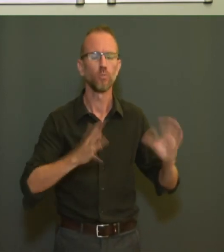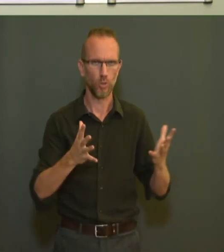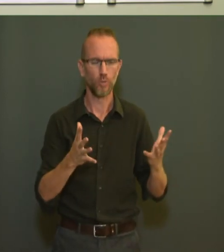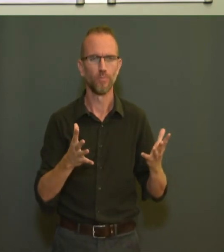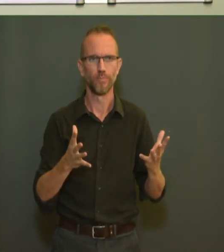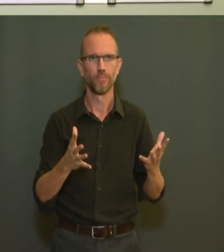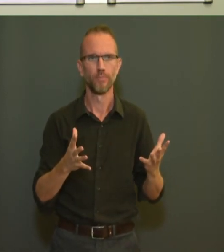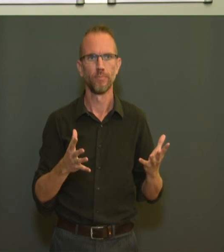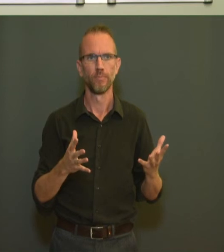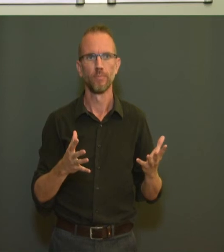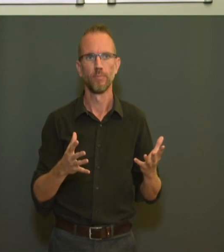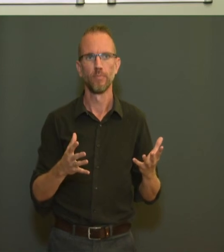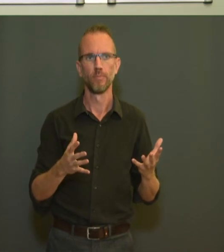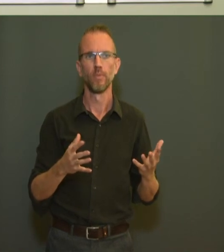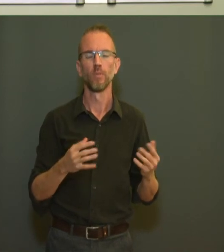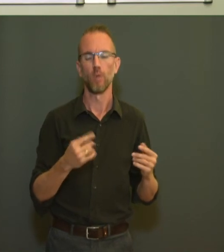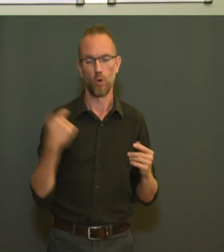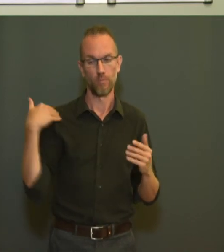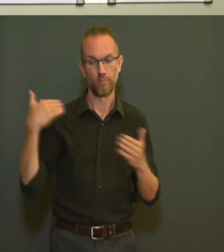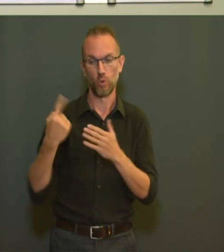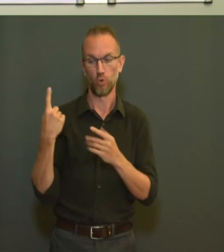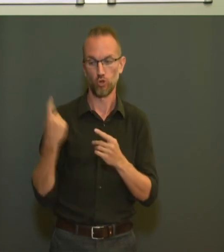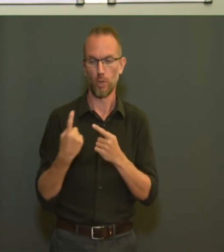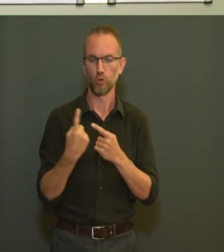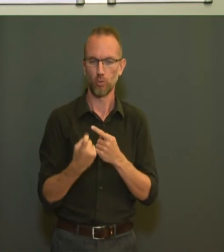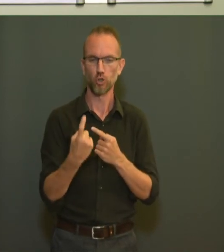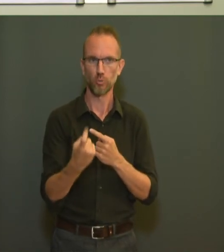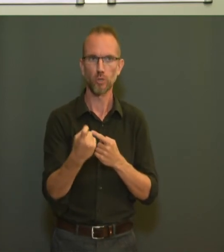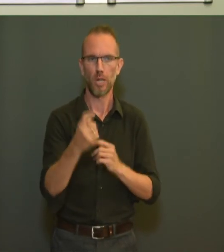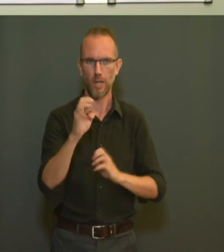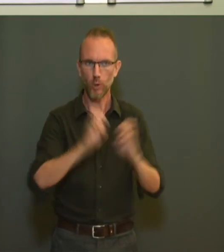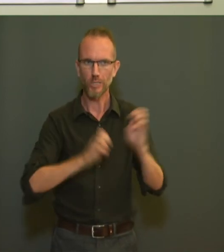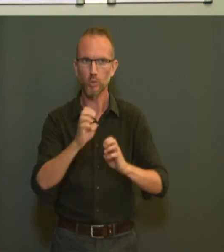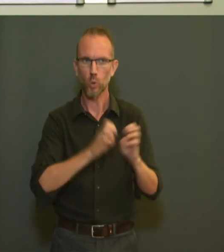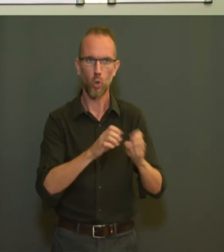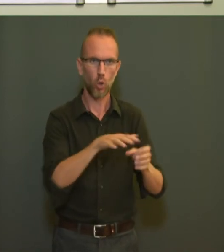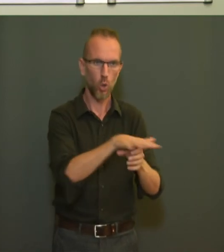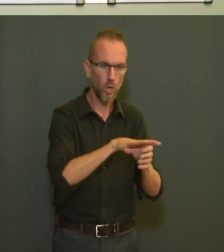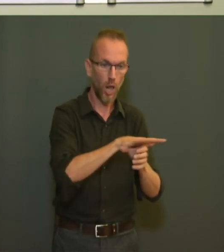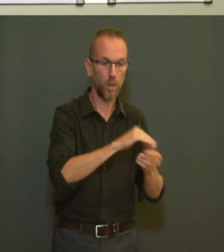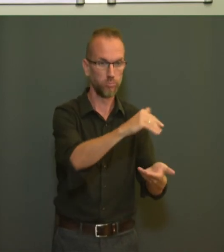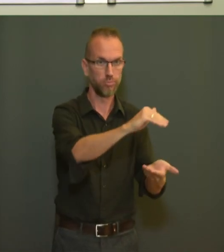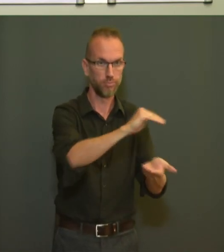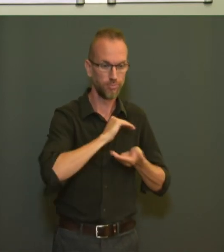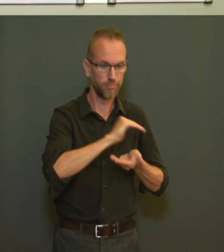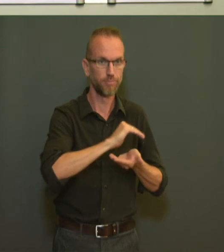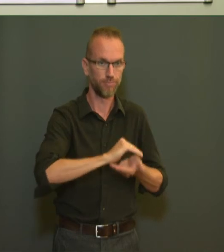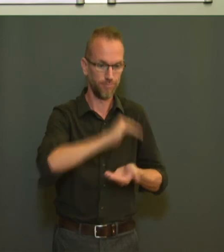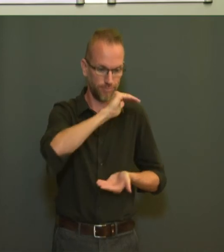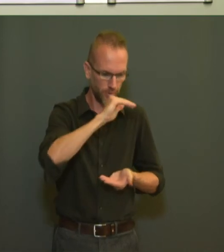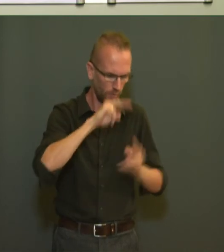les semaines sur base des informations disponibles localement, de manière